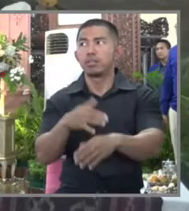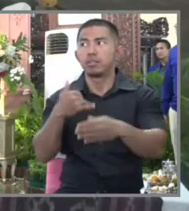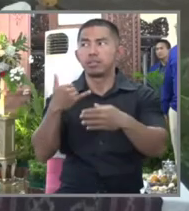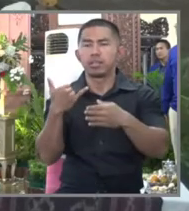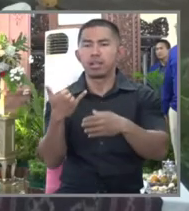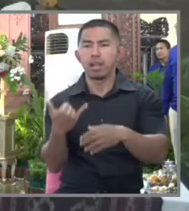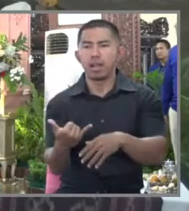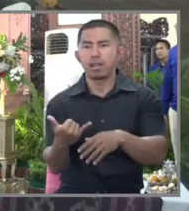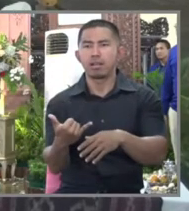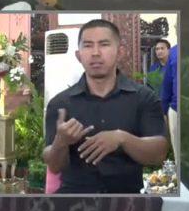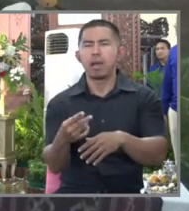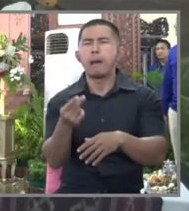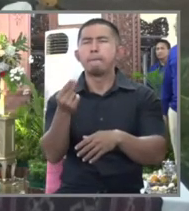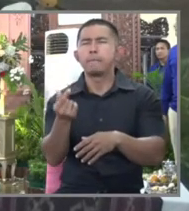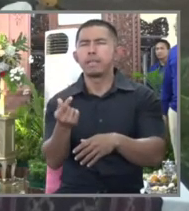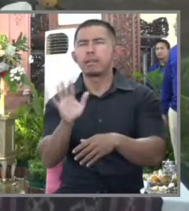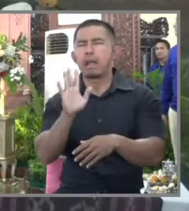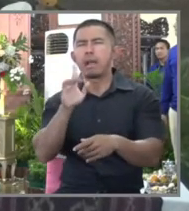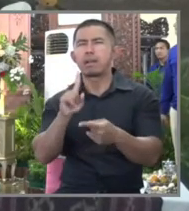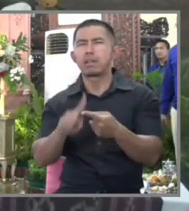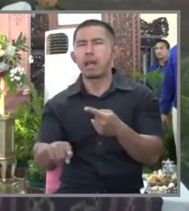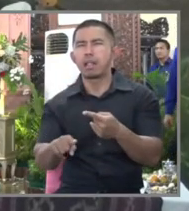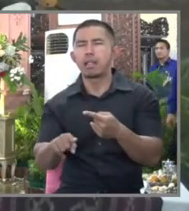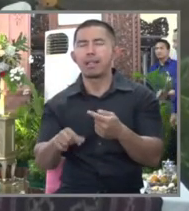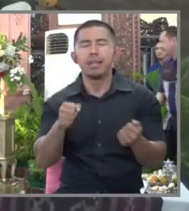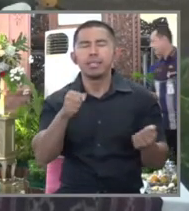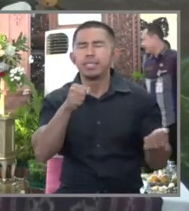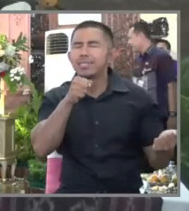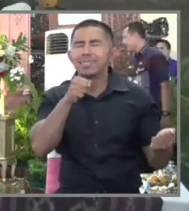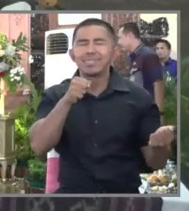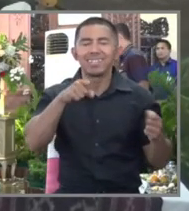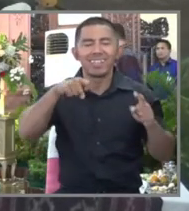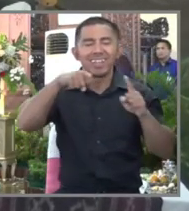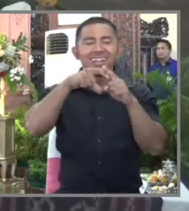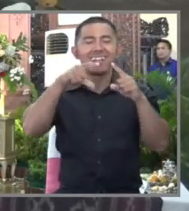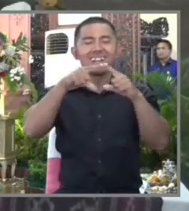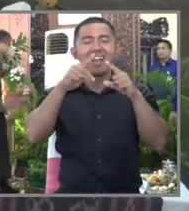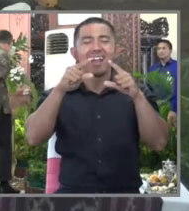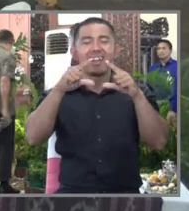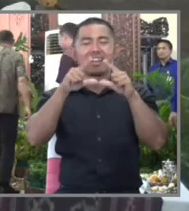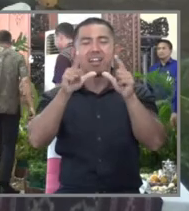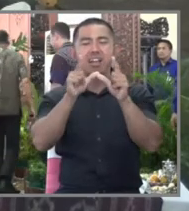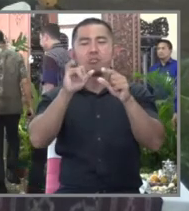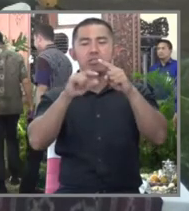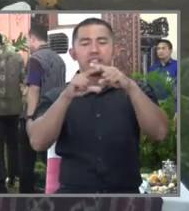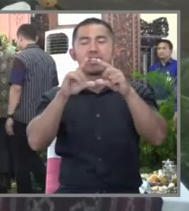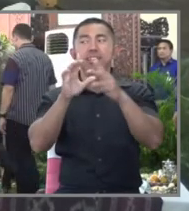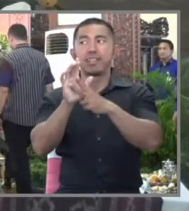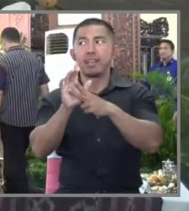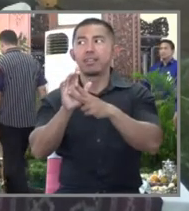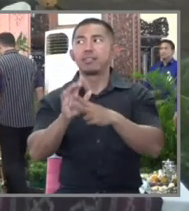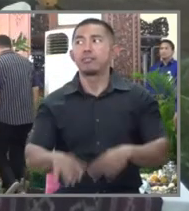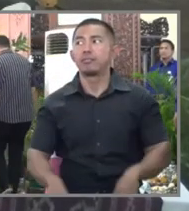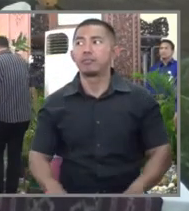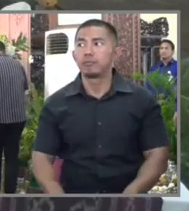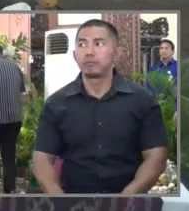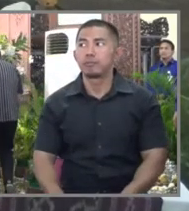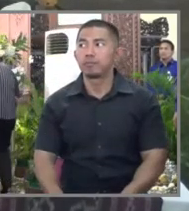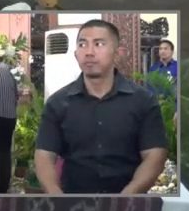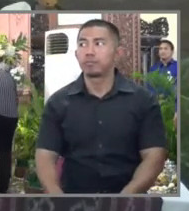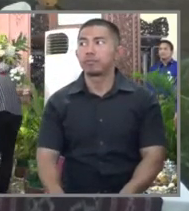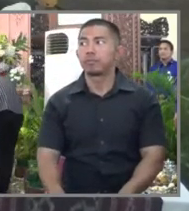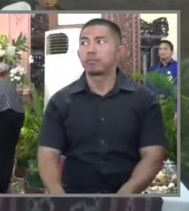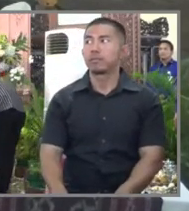hampir tidak mengenal yang namanya karawitan. Nah ini sudah kami jalankan. Budaya. Di beres Pak Bupati, beres gak?